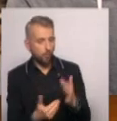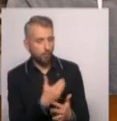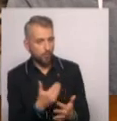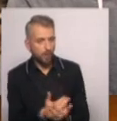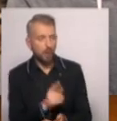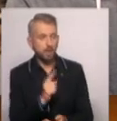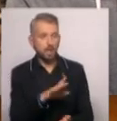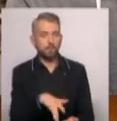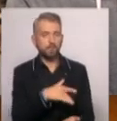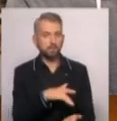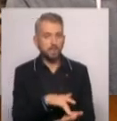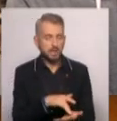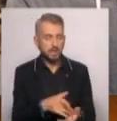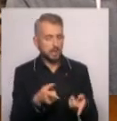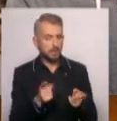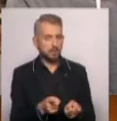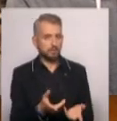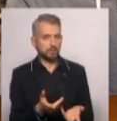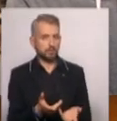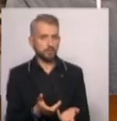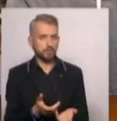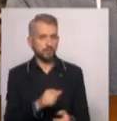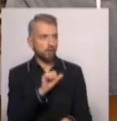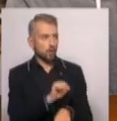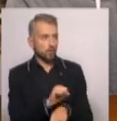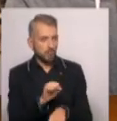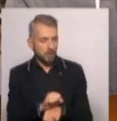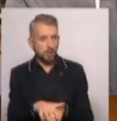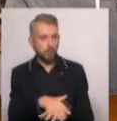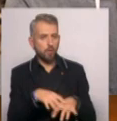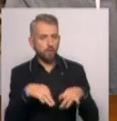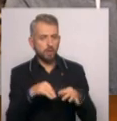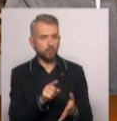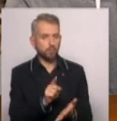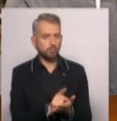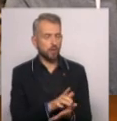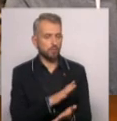ну, в місті дійсно зупинки громадського транспорту мають бути